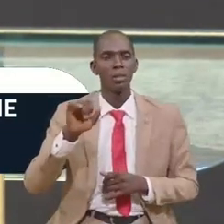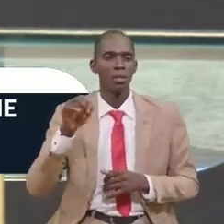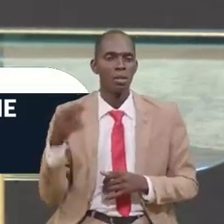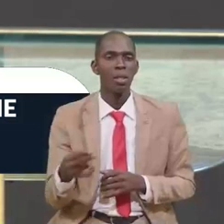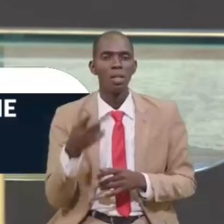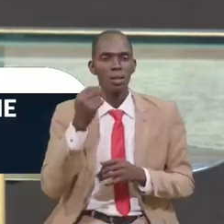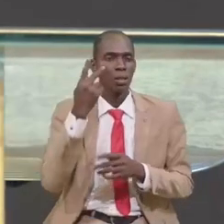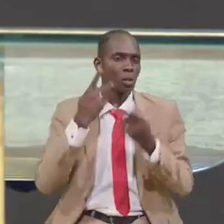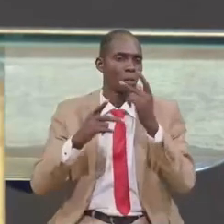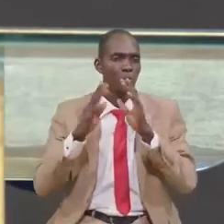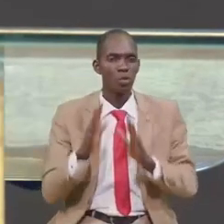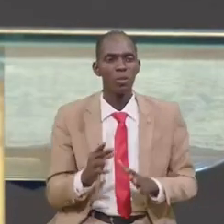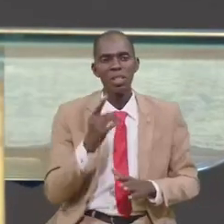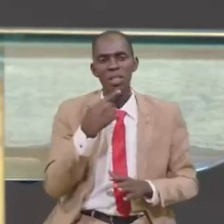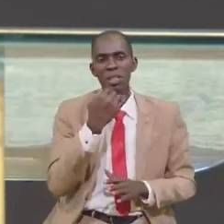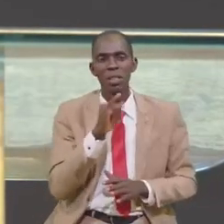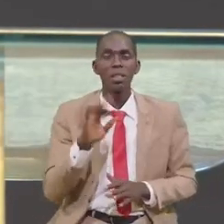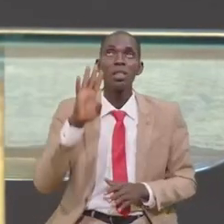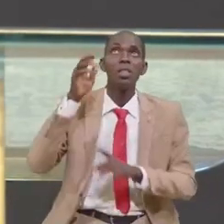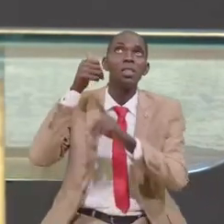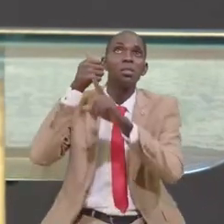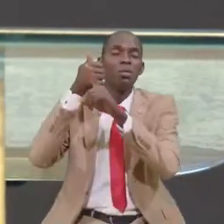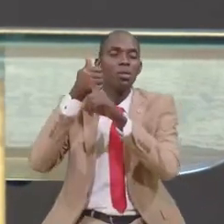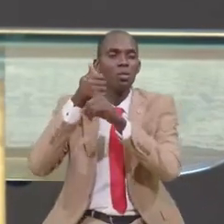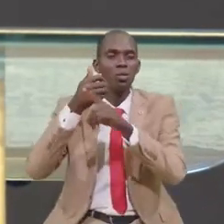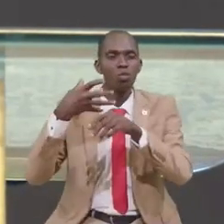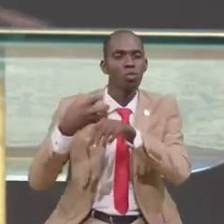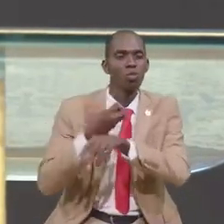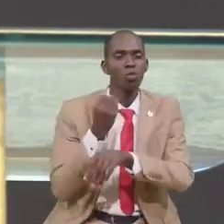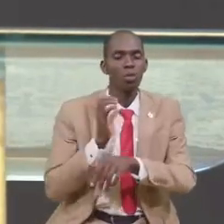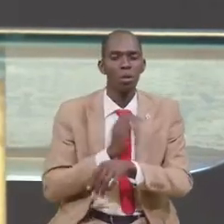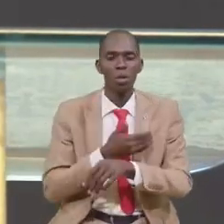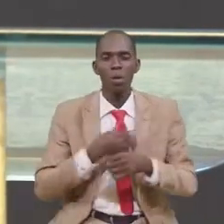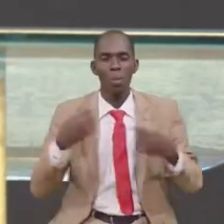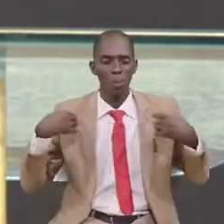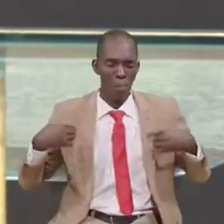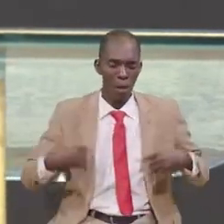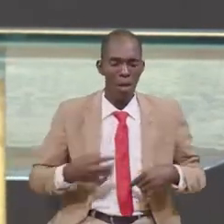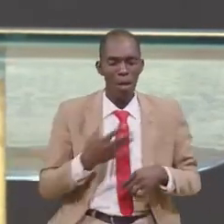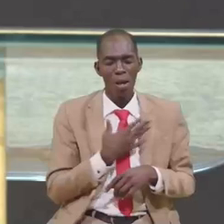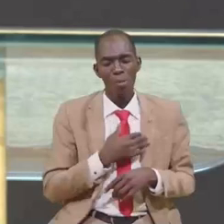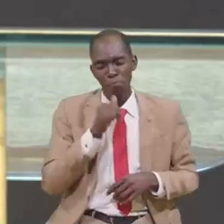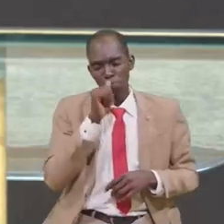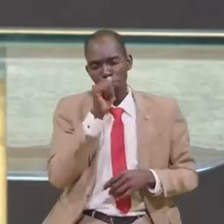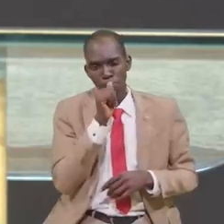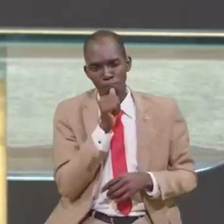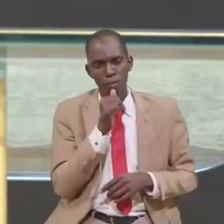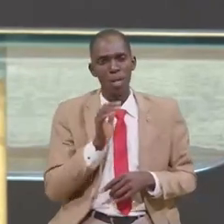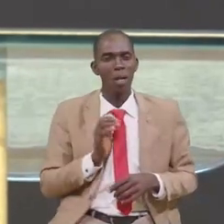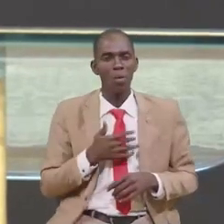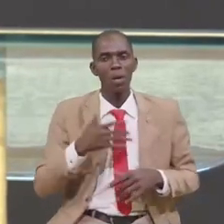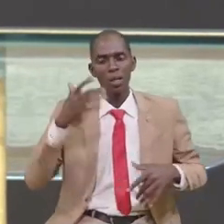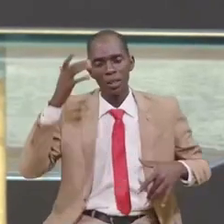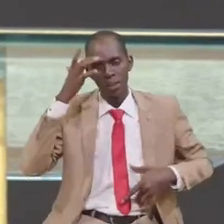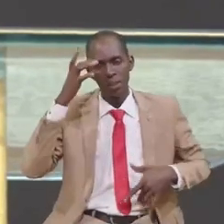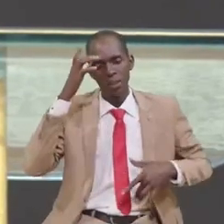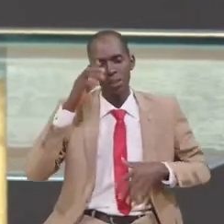nos infirmités et il s'est chargé de nos maladies. Nous allons voir ici